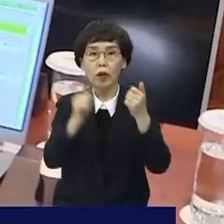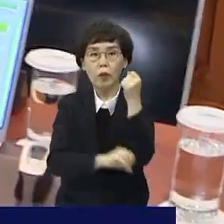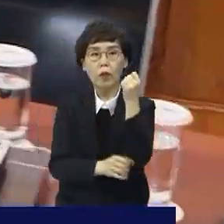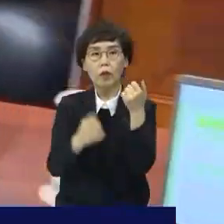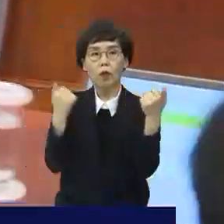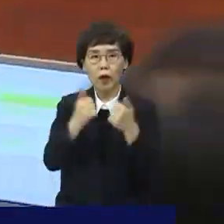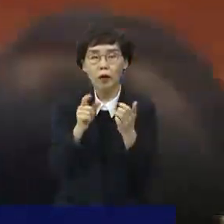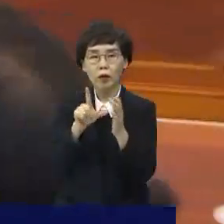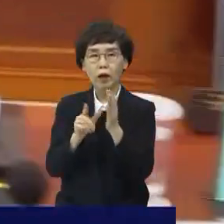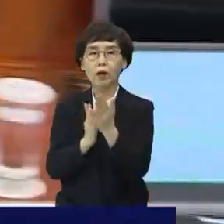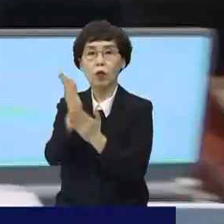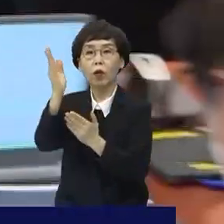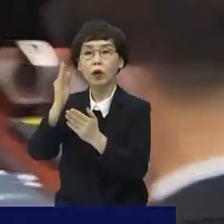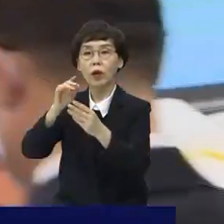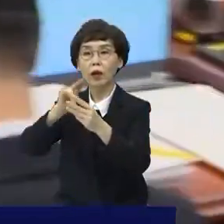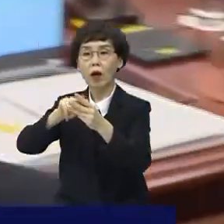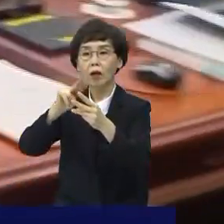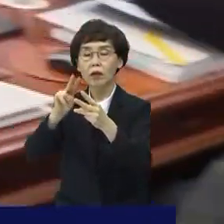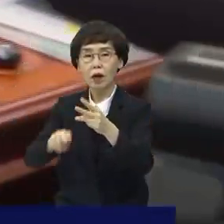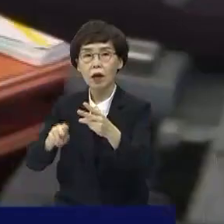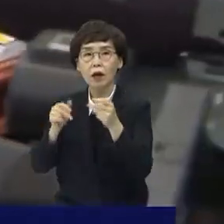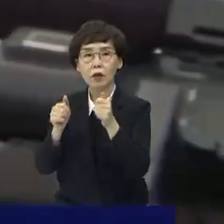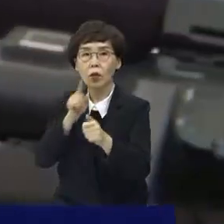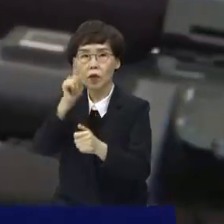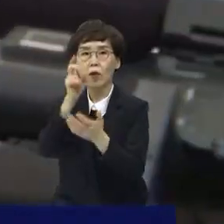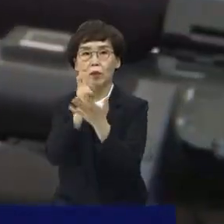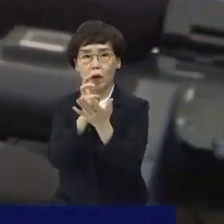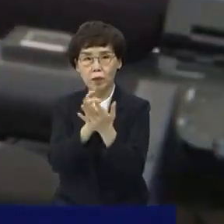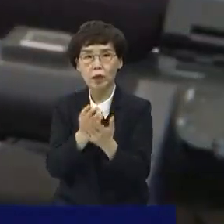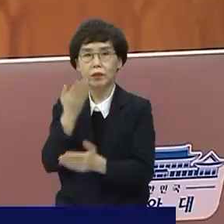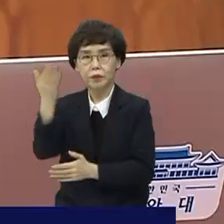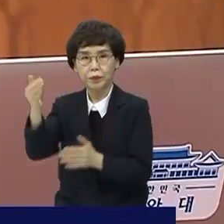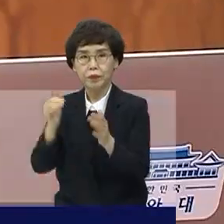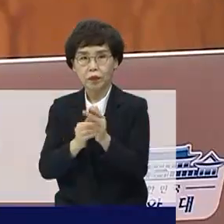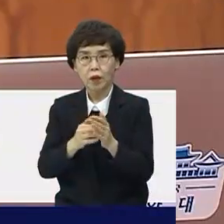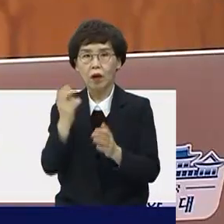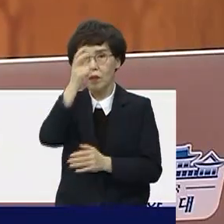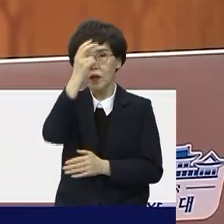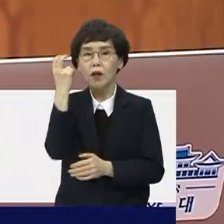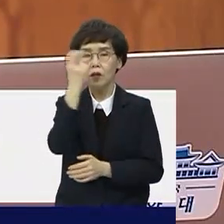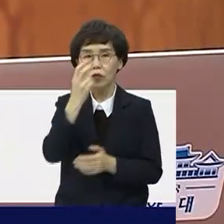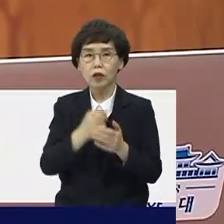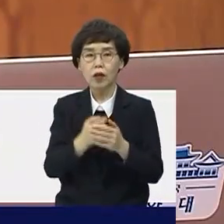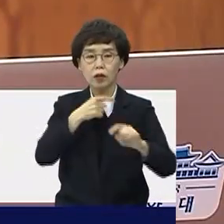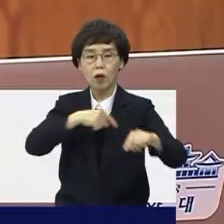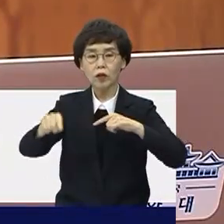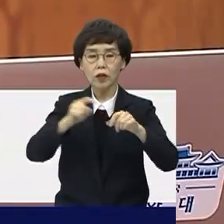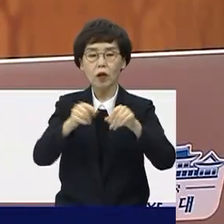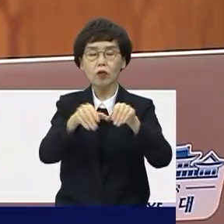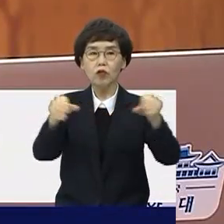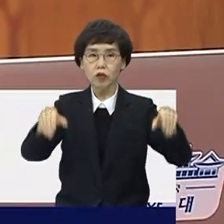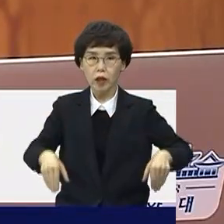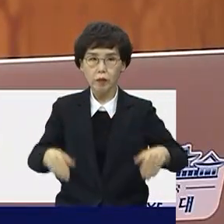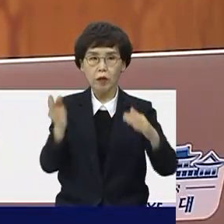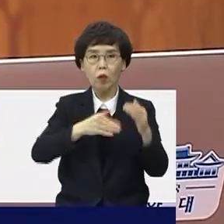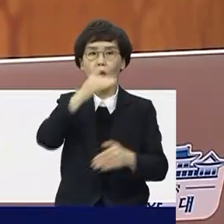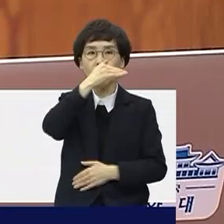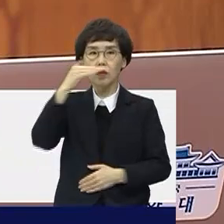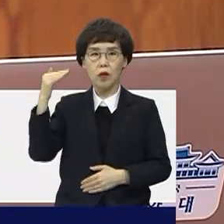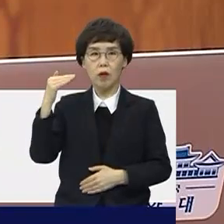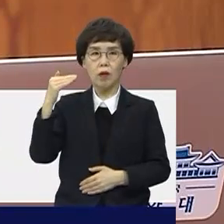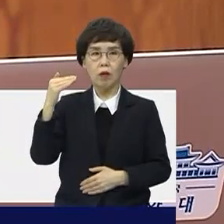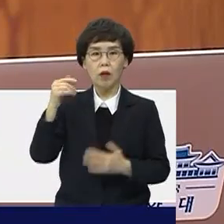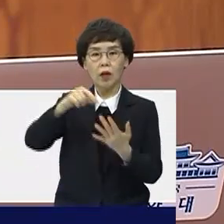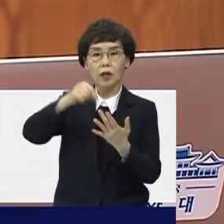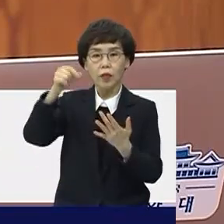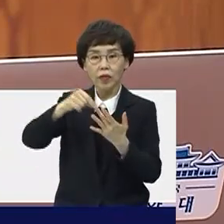처리된 형사소송법 개정안 등이 안건으로 올랐습니다. 검찰 수사의 정치적 중립성과 공정성,